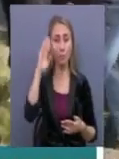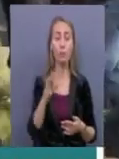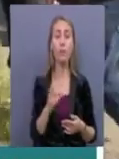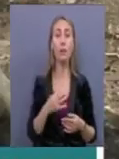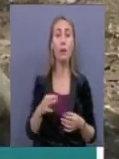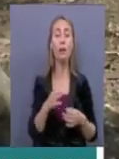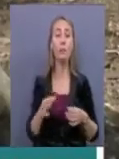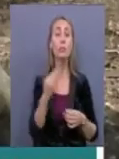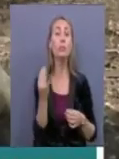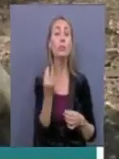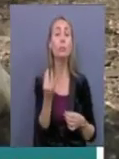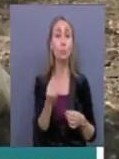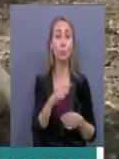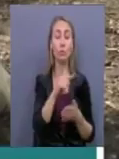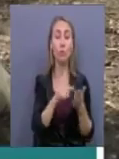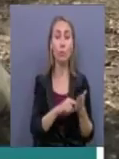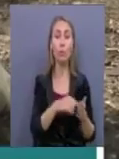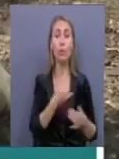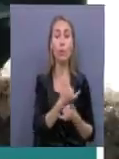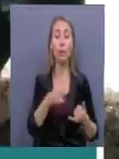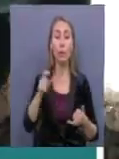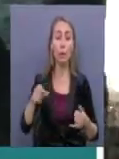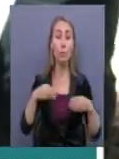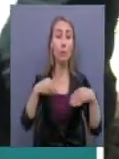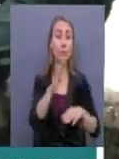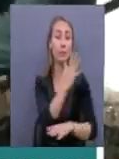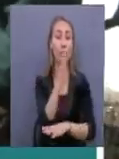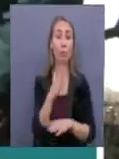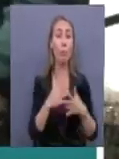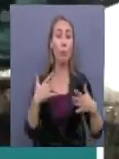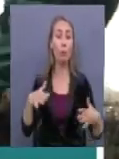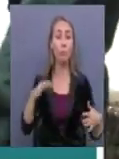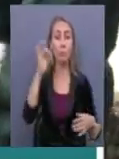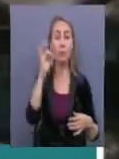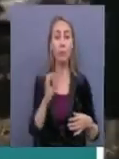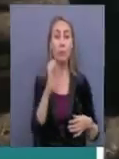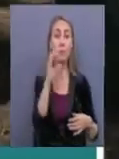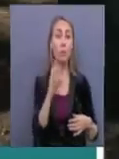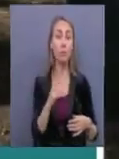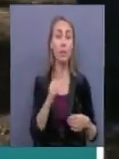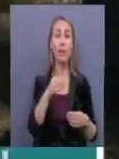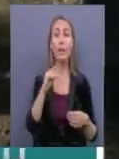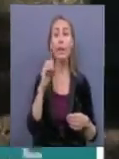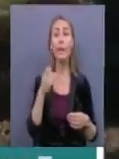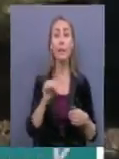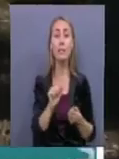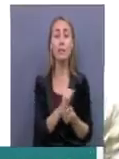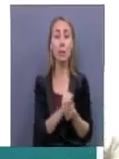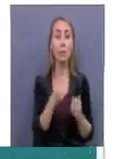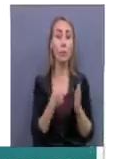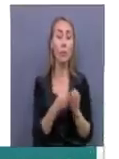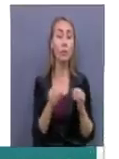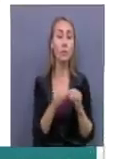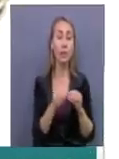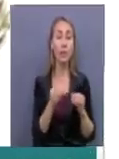бірқатар сауалдарды ортаға салды. Мысалы, өңірде әлі күнге дейін ағаш отырғызу жүргізіліп келеді. Қарағай мен Шырша көшеттерінің 50% қурап